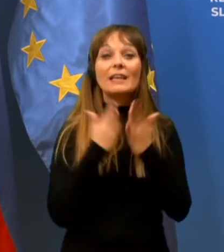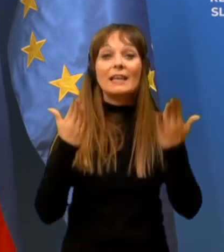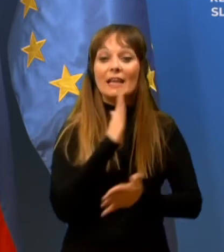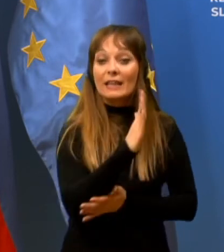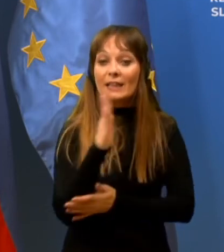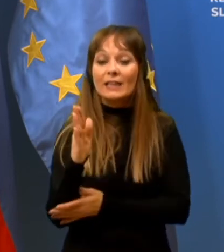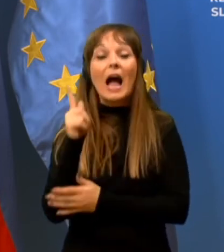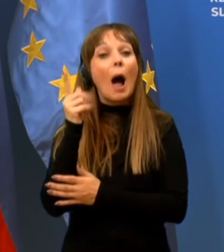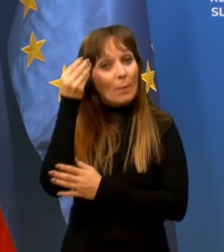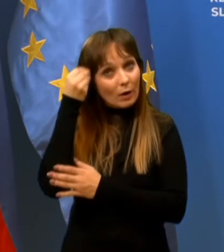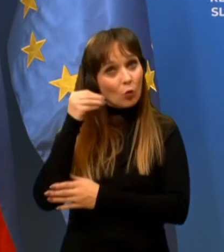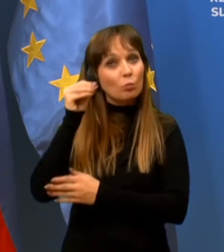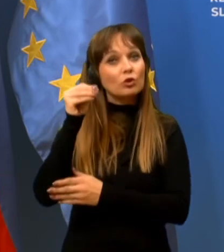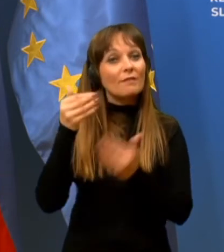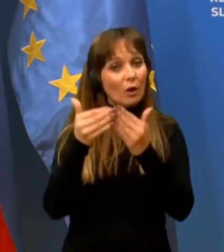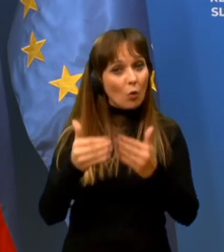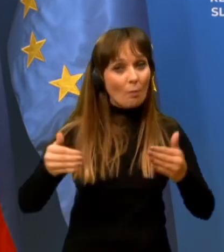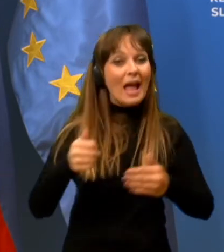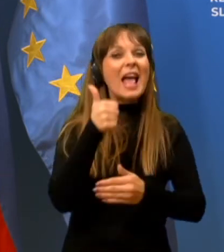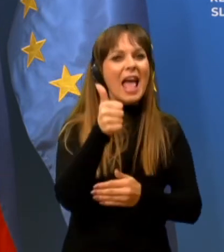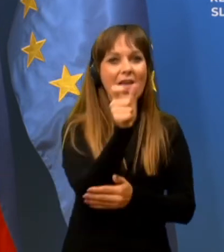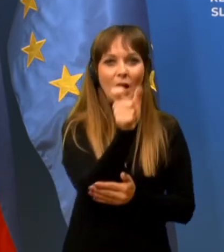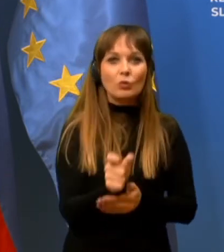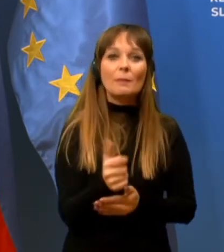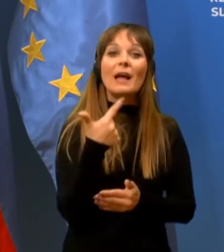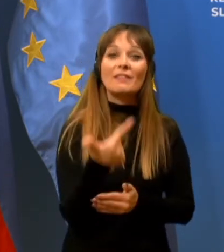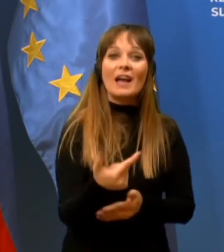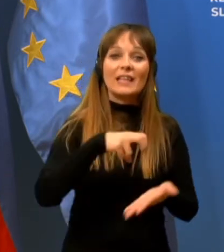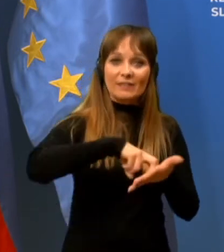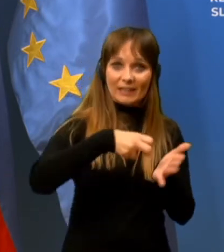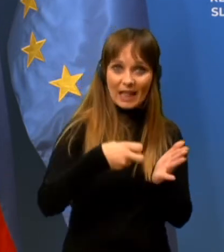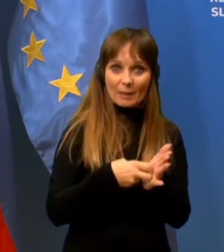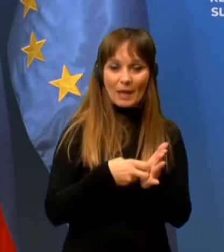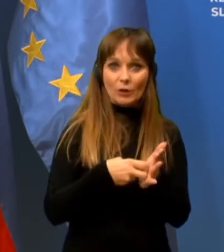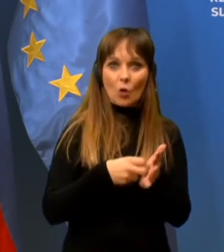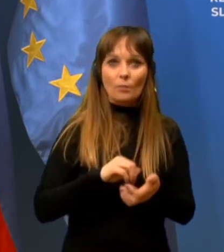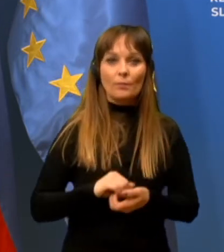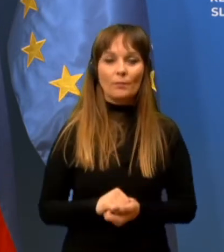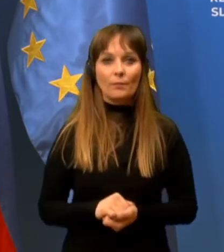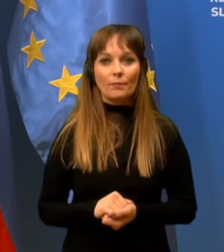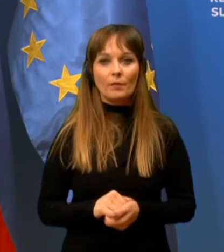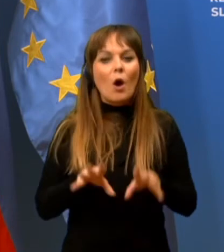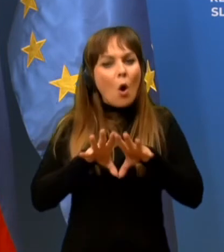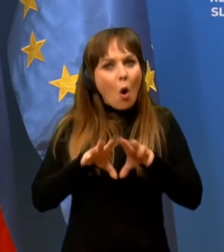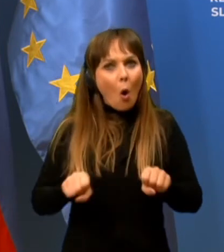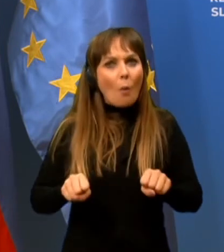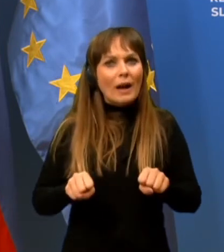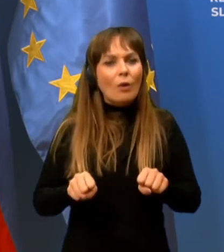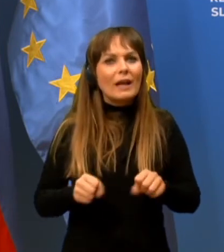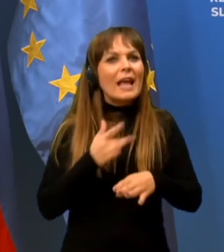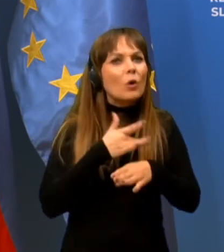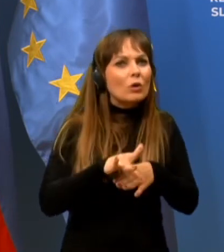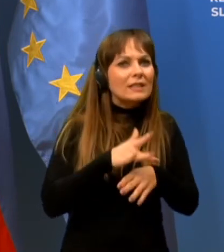ob upoštevanju omejitve ena oseba na 20 kvadratnih metrov. Opravljene gostinske